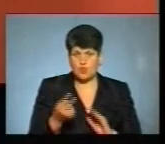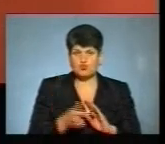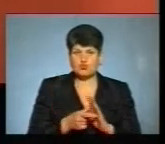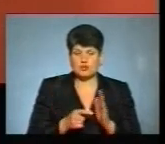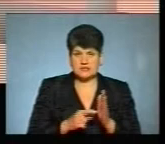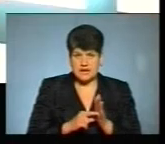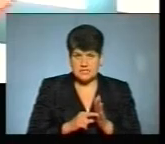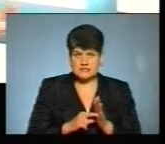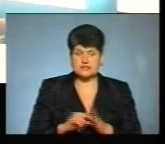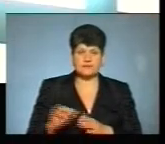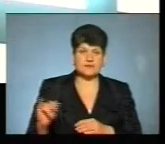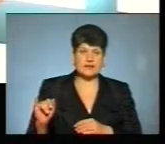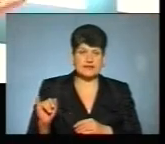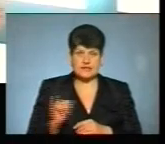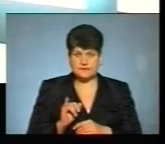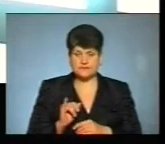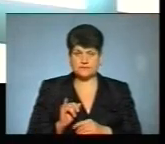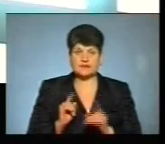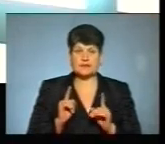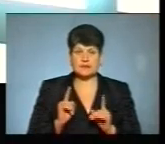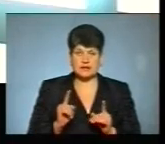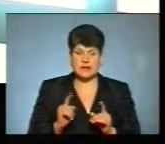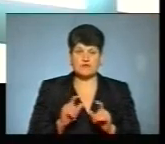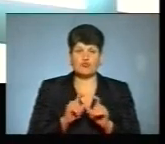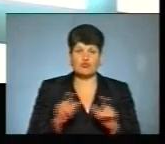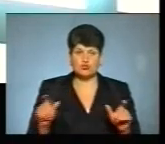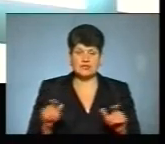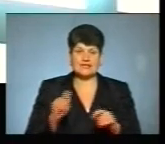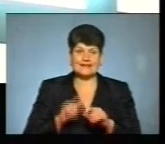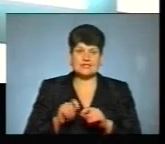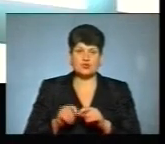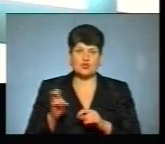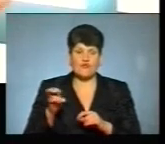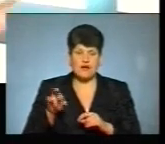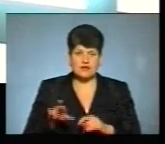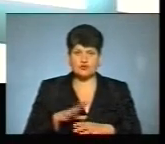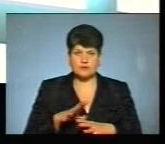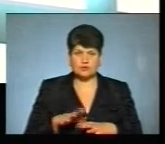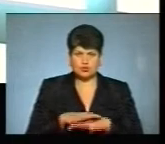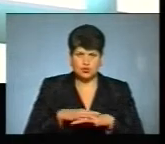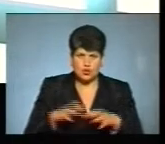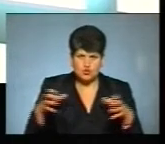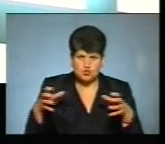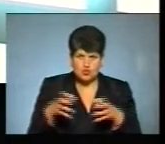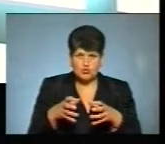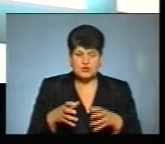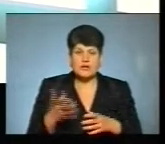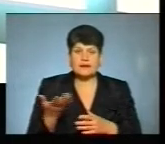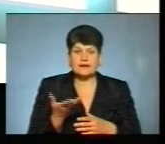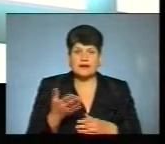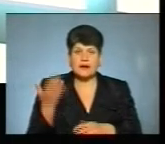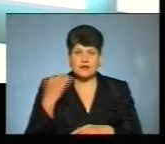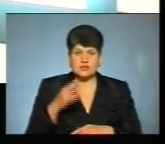класі, так, і ну, навіть в пункті тестування, для того, щоб не було таких скупчень, як було раніше, коли